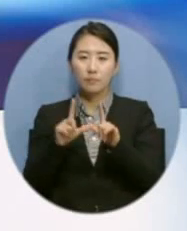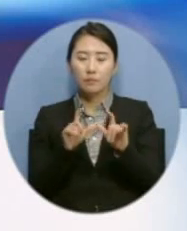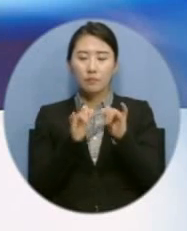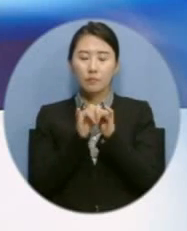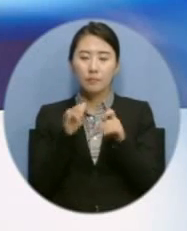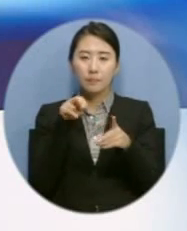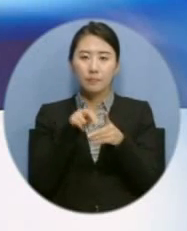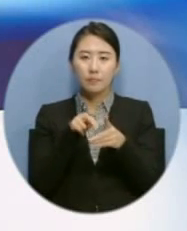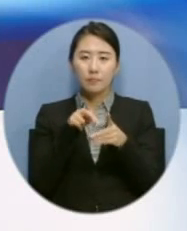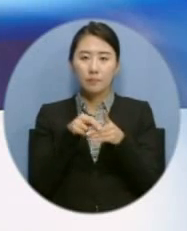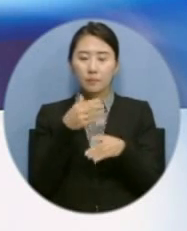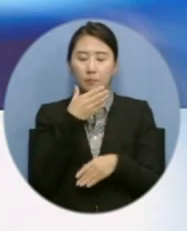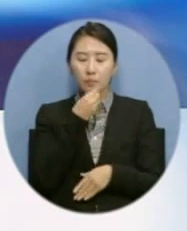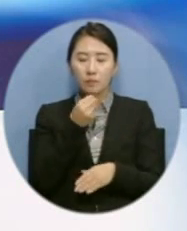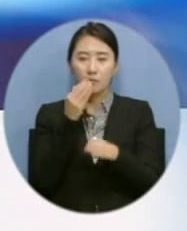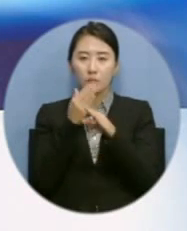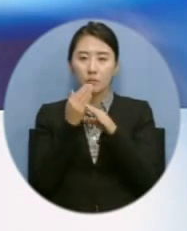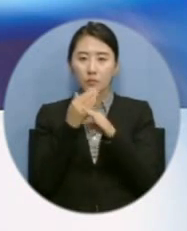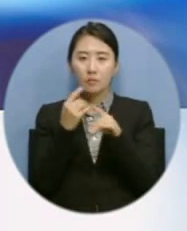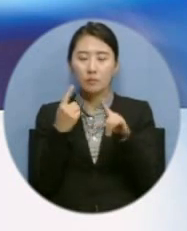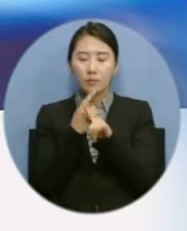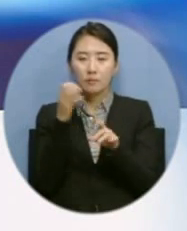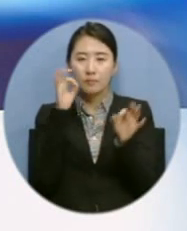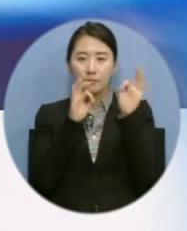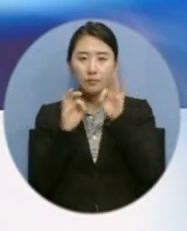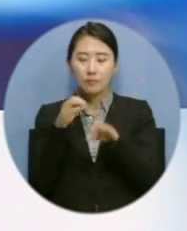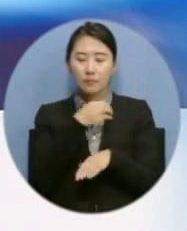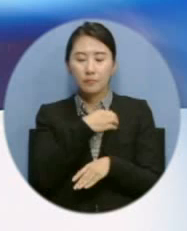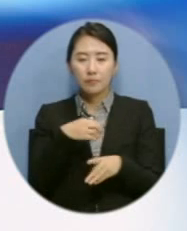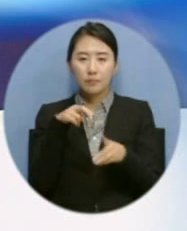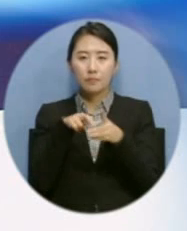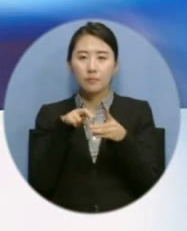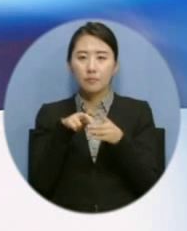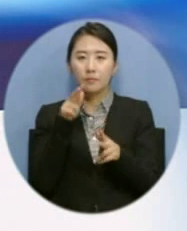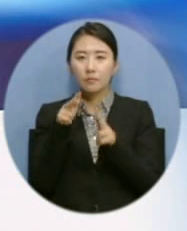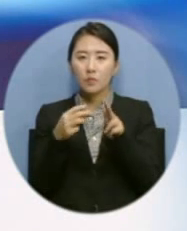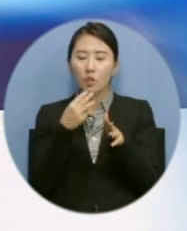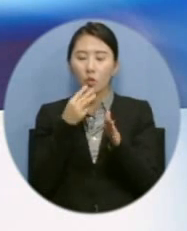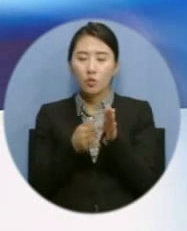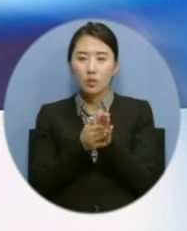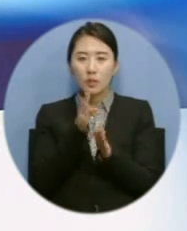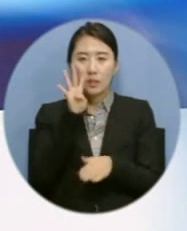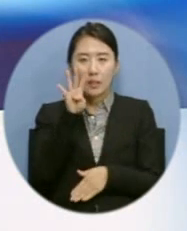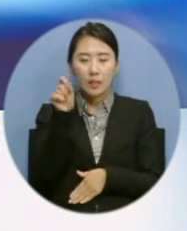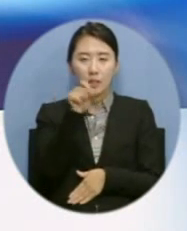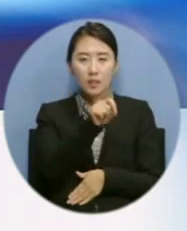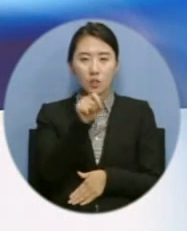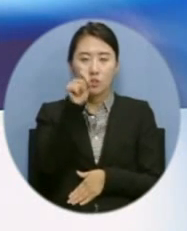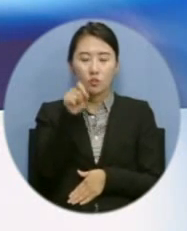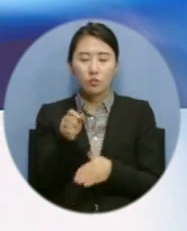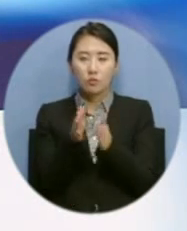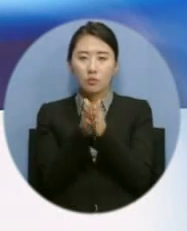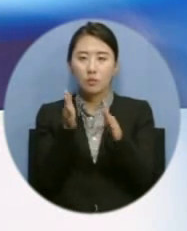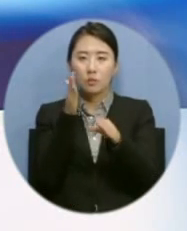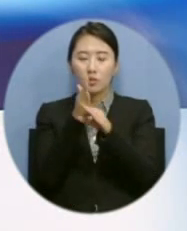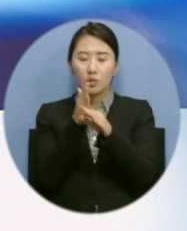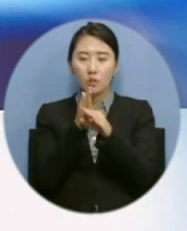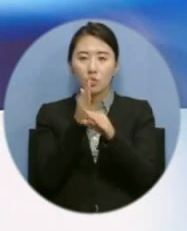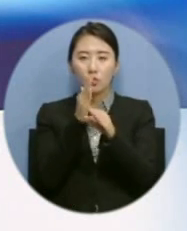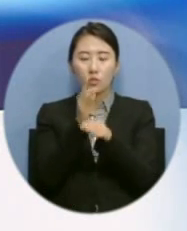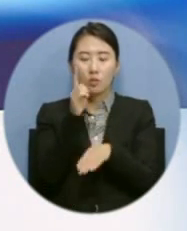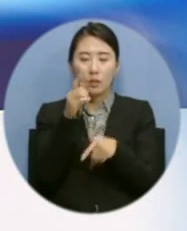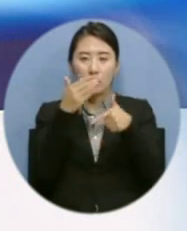주민센터를 복지 중심으로 개편한 찾아가는 동주민센터 사업. 현재 서울 시내 4개 자치구에서 시행 중인데요. 이 중 한